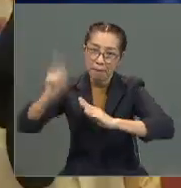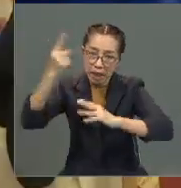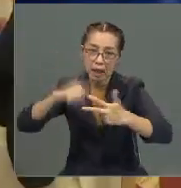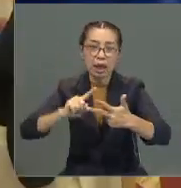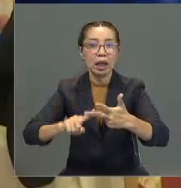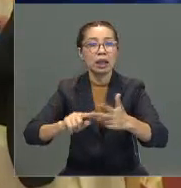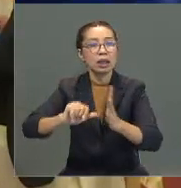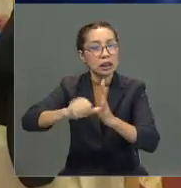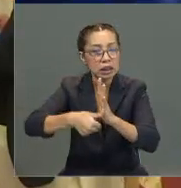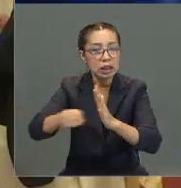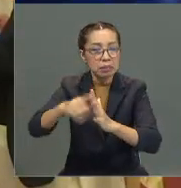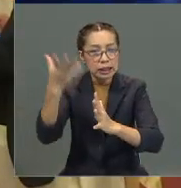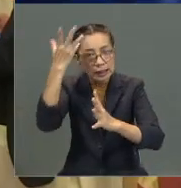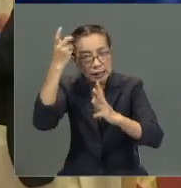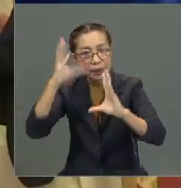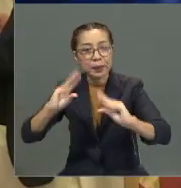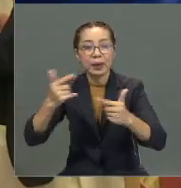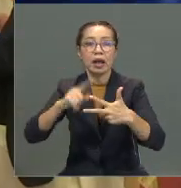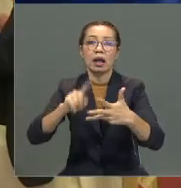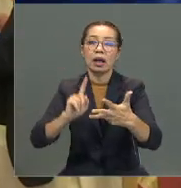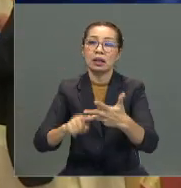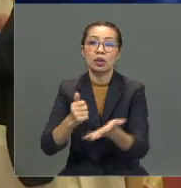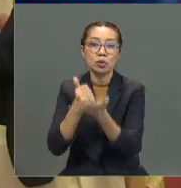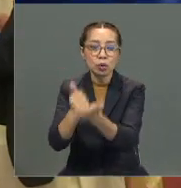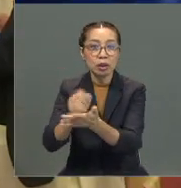หมื่นล้านบาทสำหรับปล่อยกู้เพื่อฟื้นฟูรายได้ประกอบด้วยสินเชื่อสร้างงานสร้างอาชีพสินเชื่อก่อร่างสร้างตัวใหม่สิ่งเชื่อใครกังวลและสินเชื่อSoft Loanเยียวยาผู้ประกอบธุรกิจส่งออกและธุรกิจท่องเที่ยวเพื่อช่วยให้คนไทยและภาคธุรกิจฝ่าฟันผลกระทบต่างๆที่เกิดขึ้นไปได้